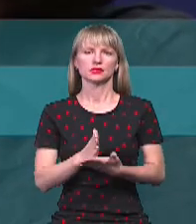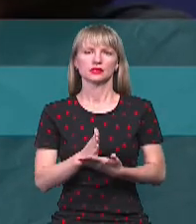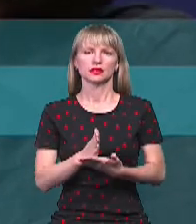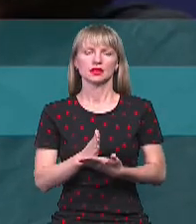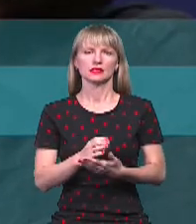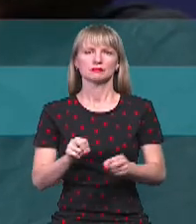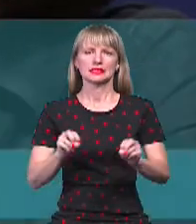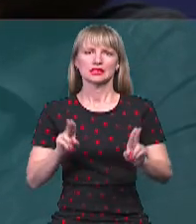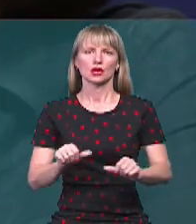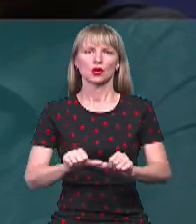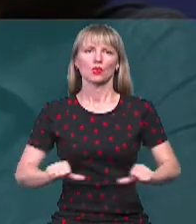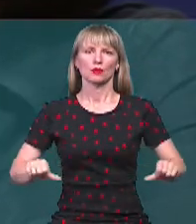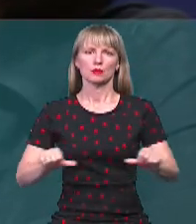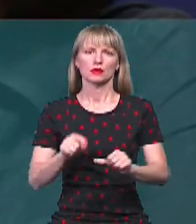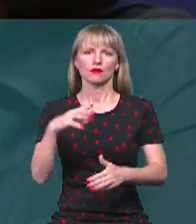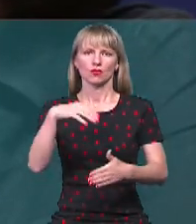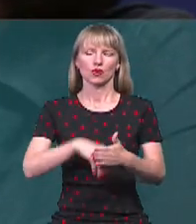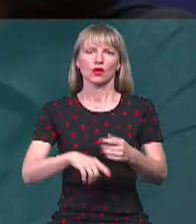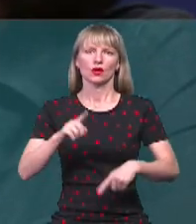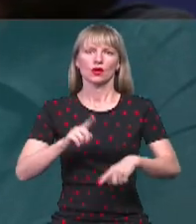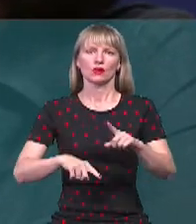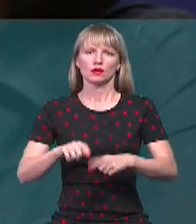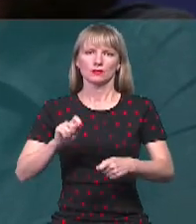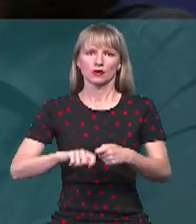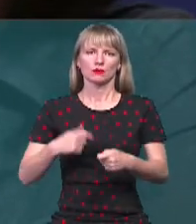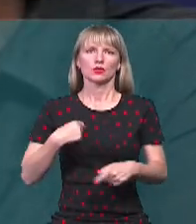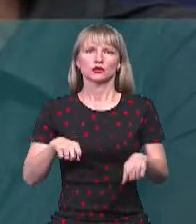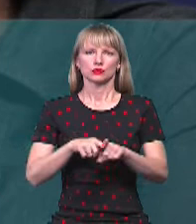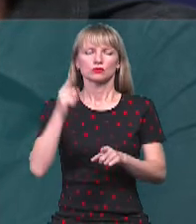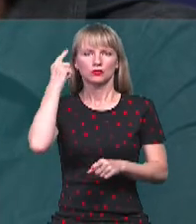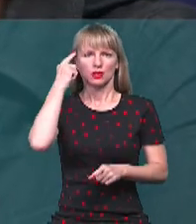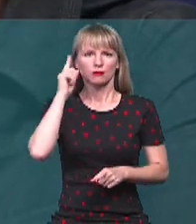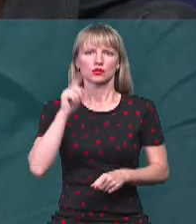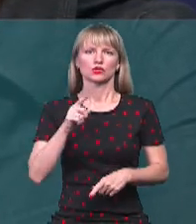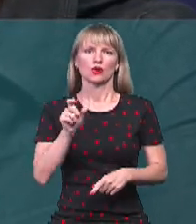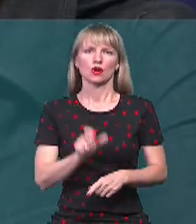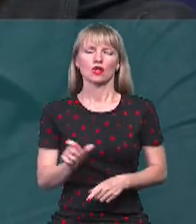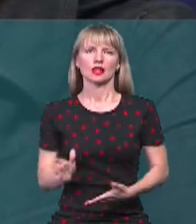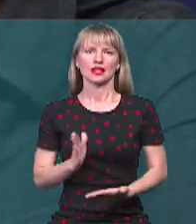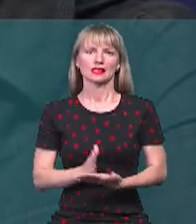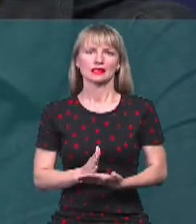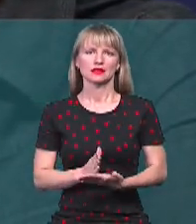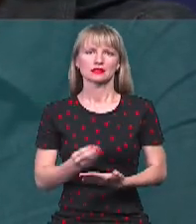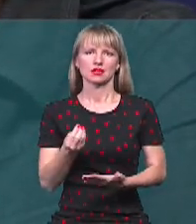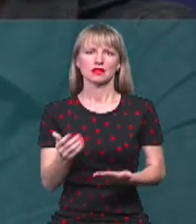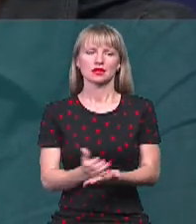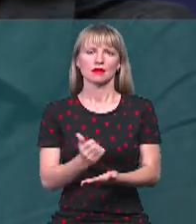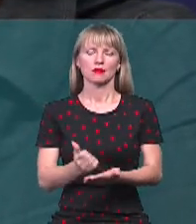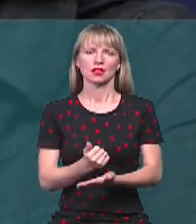брокеражная комиссия, туда могут входить родители, инспектировать, но мы же тоже понимаем, что родители есть функции там зарабатывать